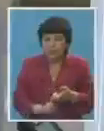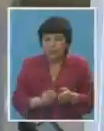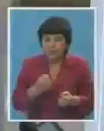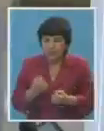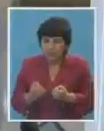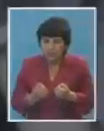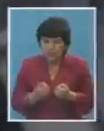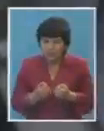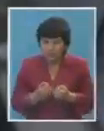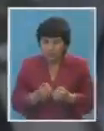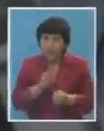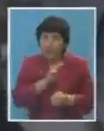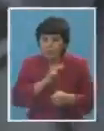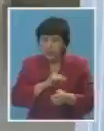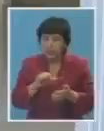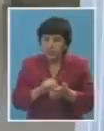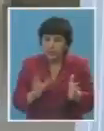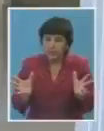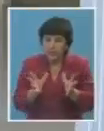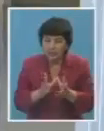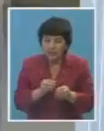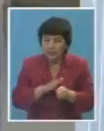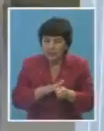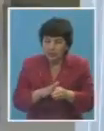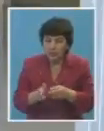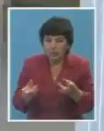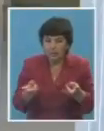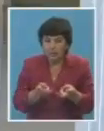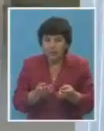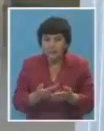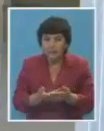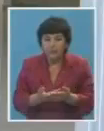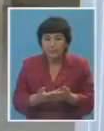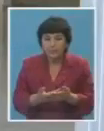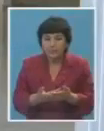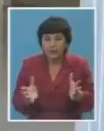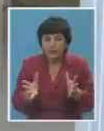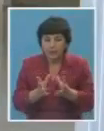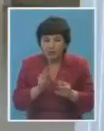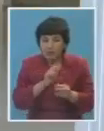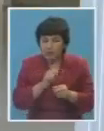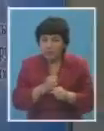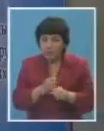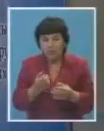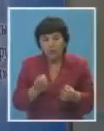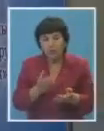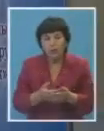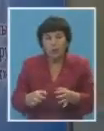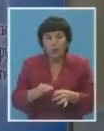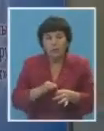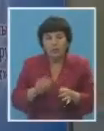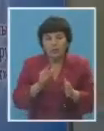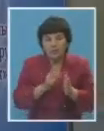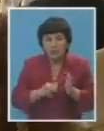мықты, жасап та жатырмыз. Бірлесіп көтерген жүк жеңіл дейді, сондықтан бірлесіп жасаған дұрыс. Өңірімізде